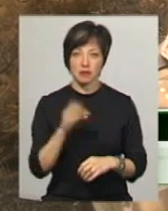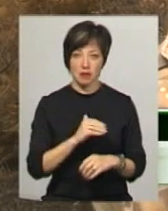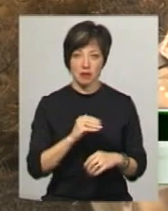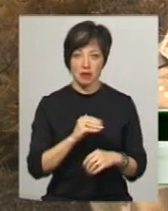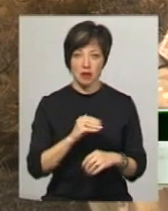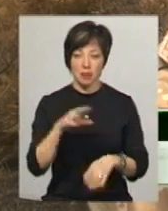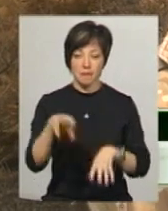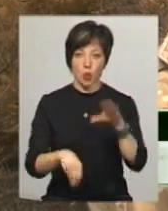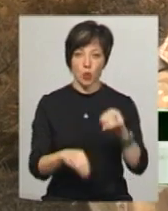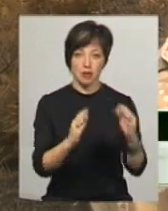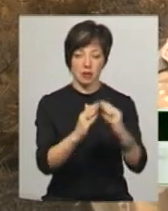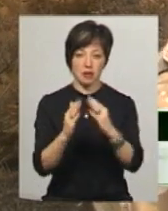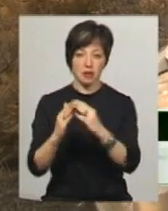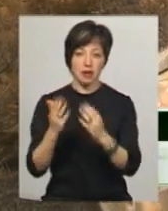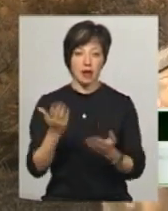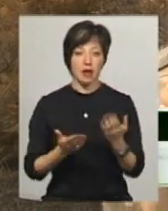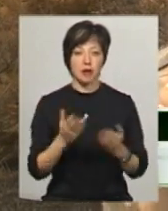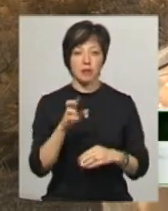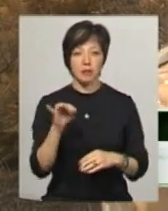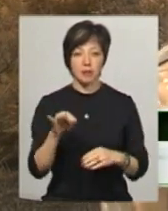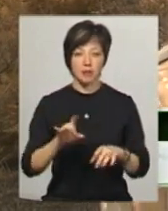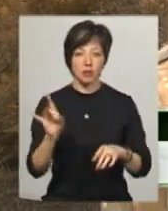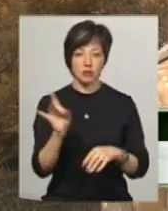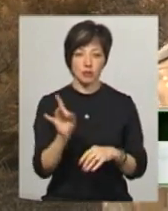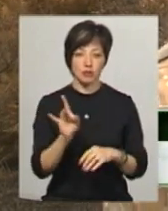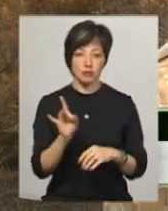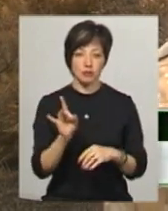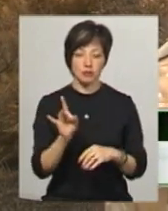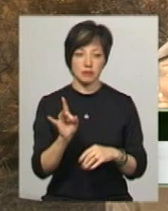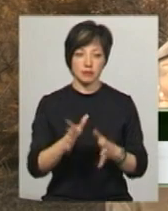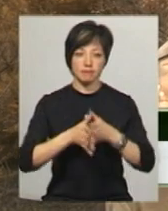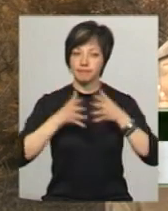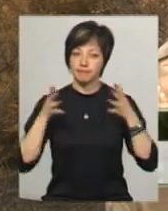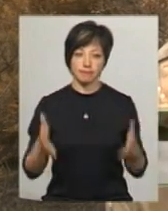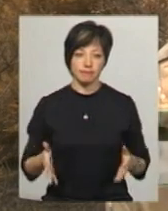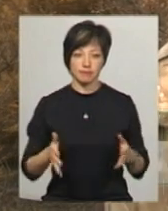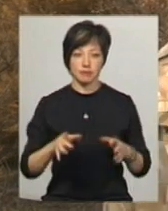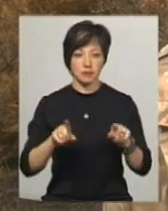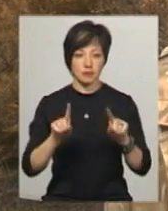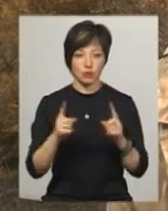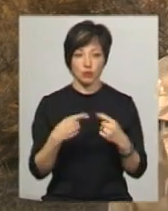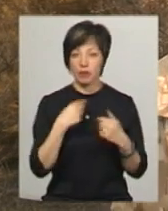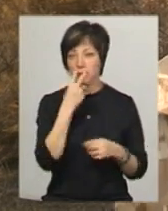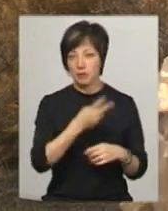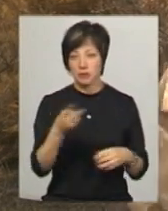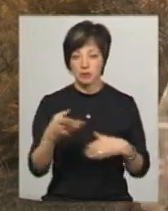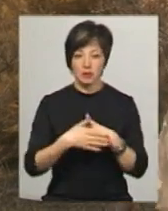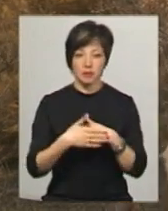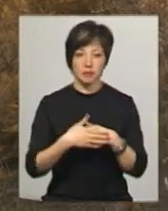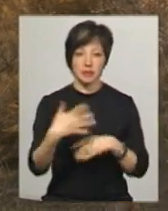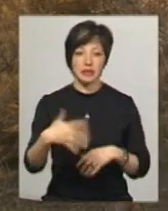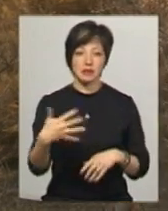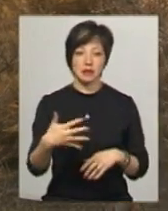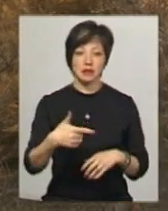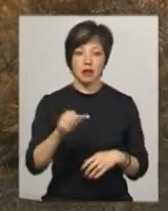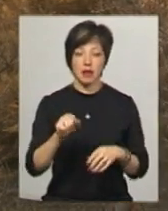поселення. Якби масштаби дуже великі, так як я бачу, десь приблизно гектарів